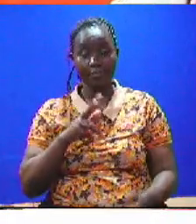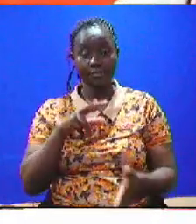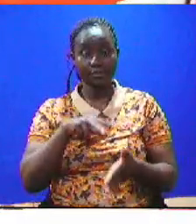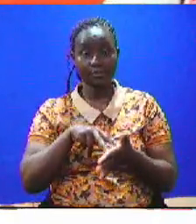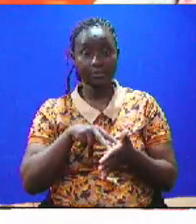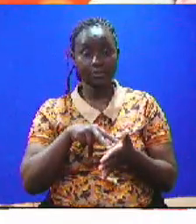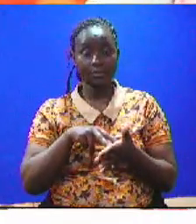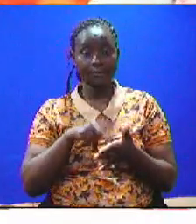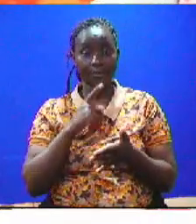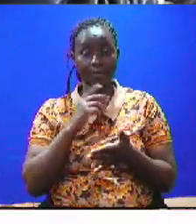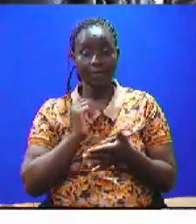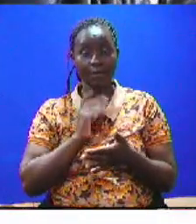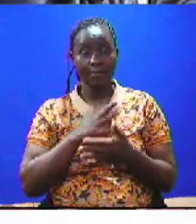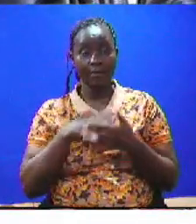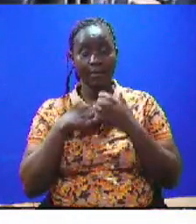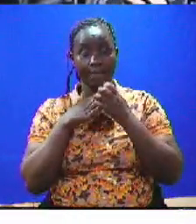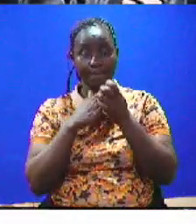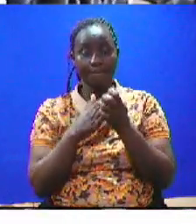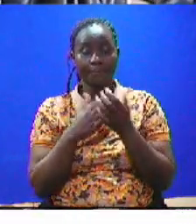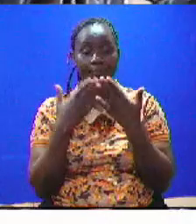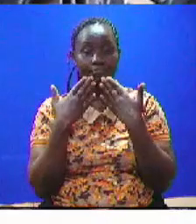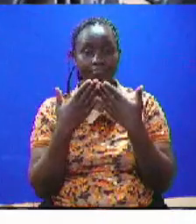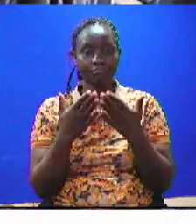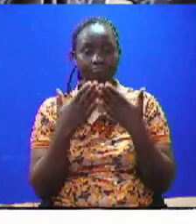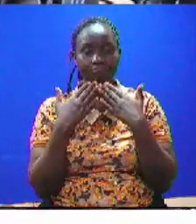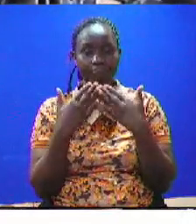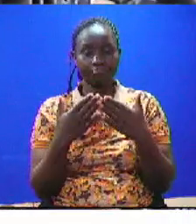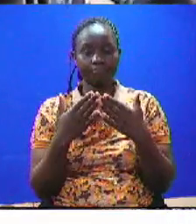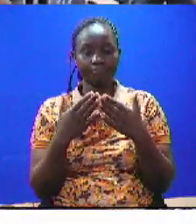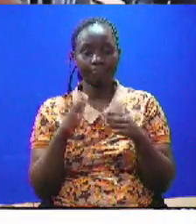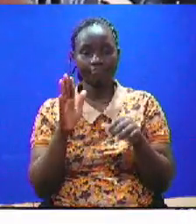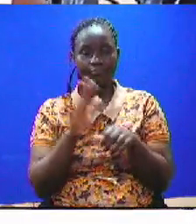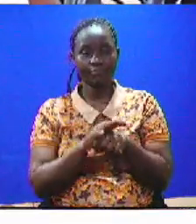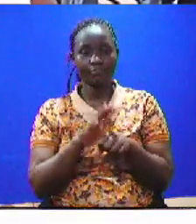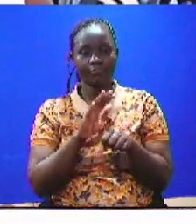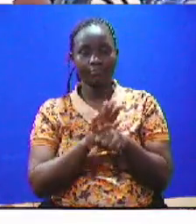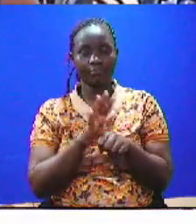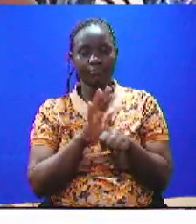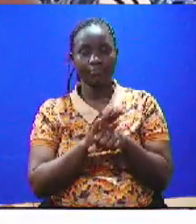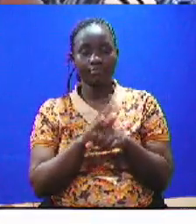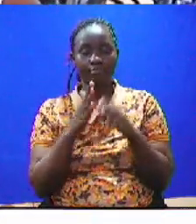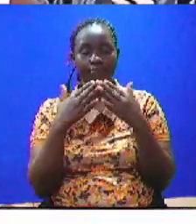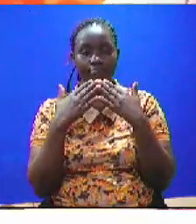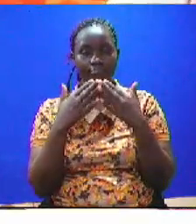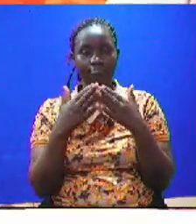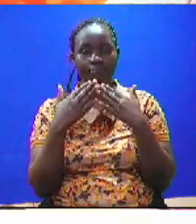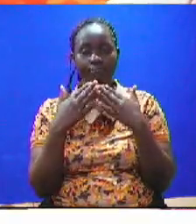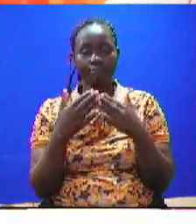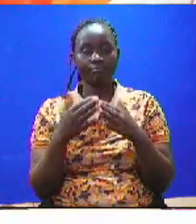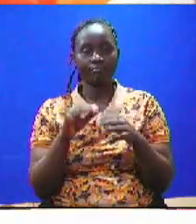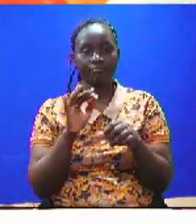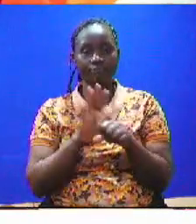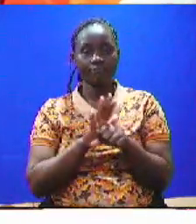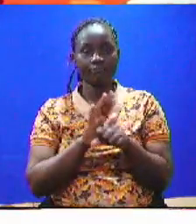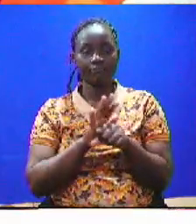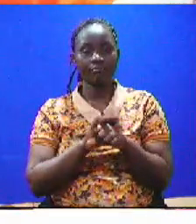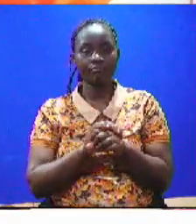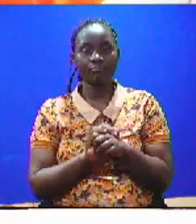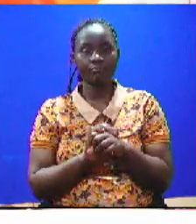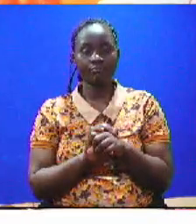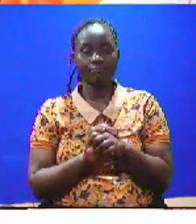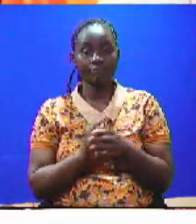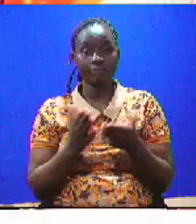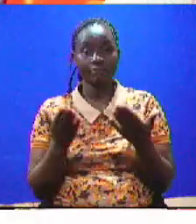ngo ngo tayu mugambi to ngambiamo ande ta dine kerenko nande mbiamo no sa okia gero akore ire mangana maya otore te